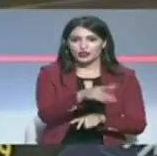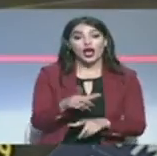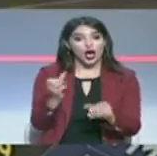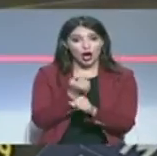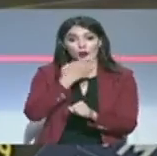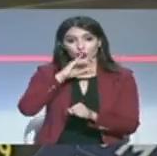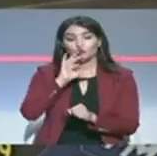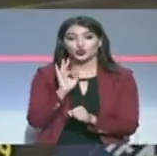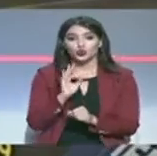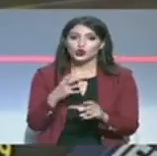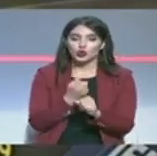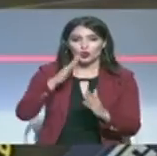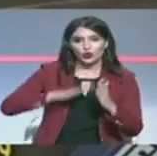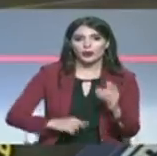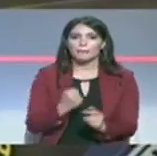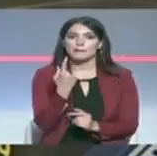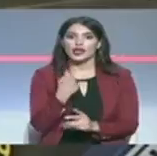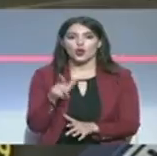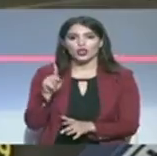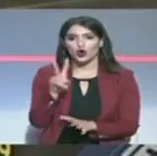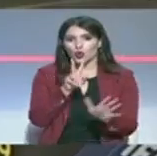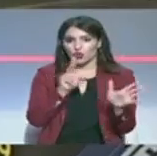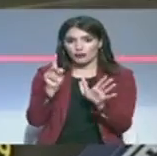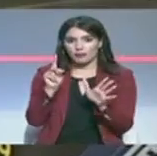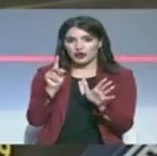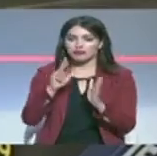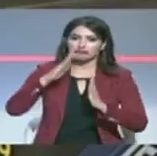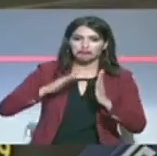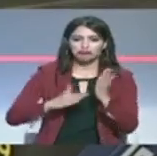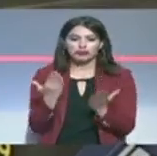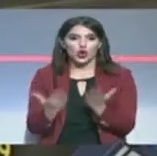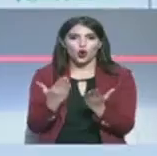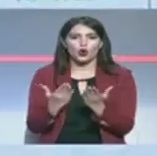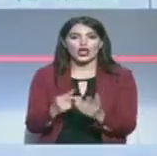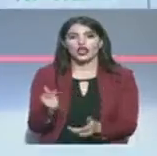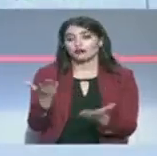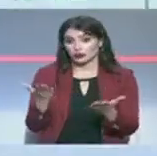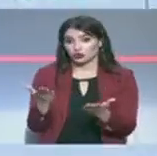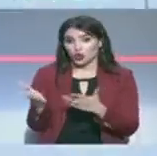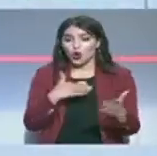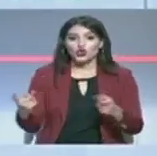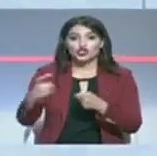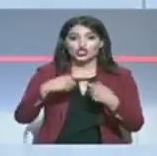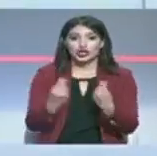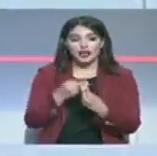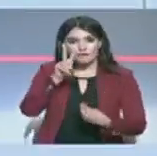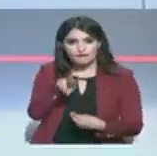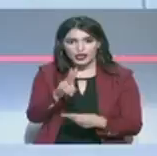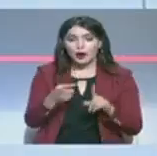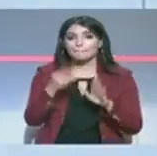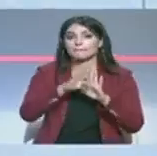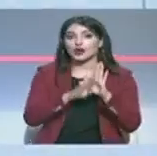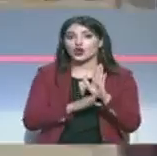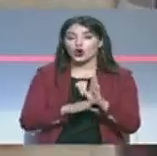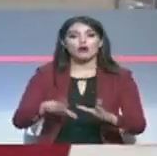وفقنا وهبطنا 181 قتيل، أي انخفاض يقدر بإلا 31%. وكشريك فاعل في برنامج العطلة